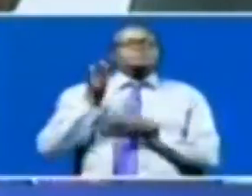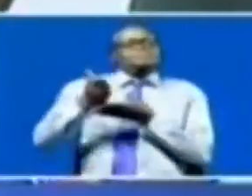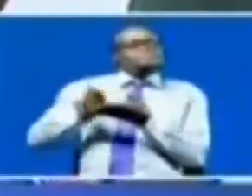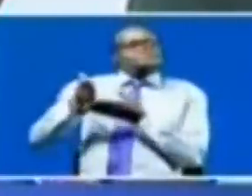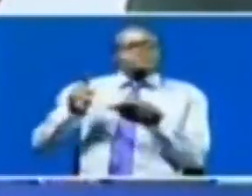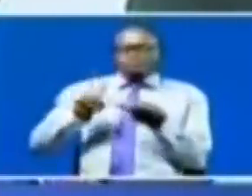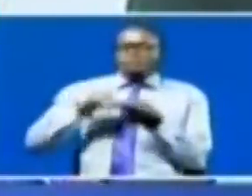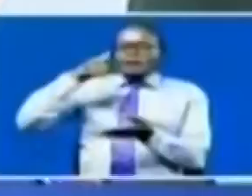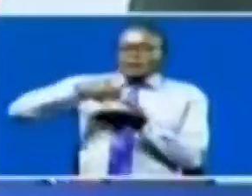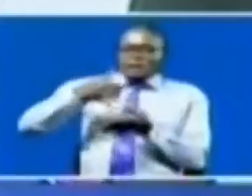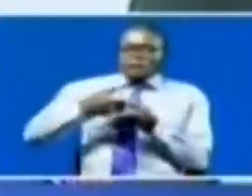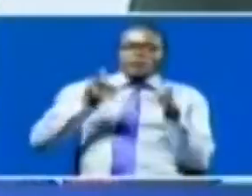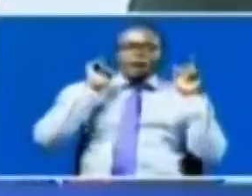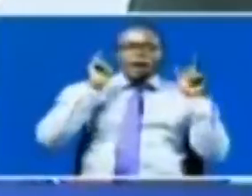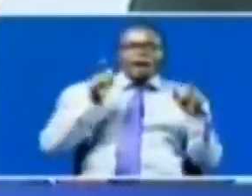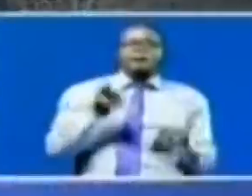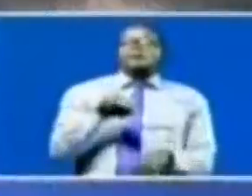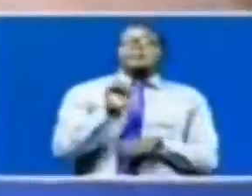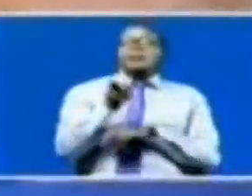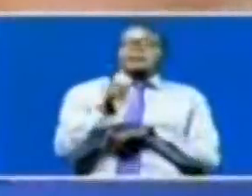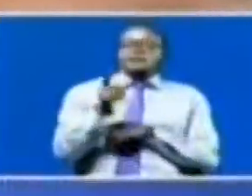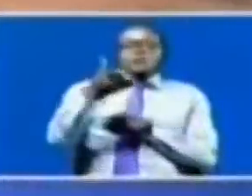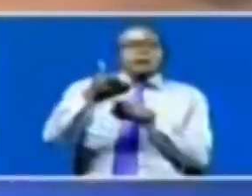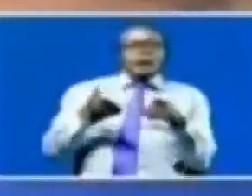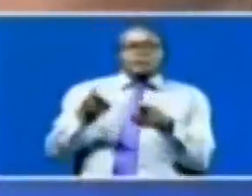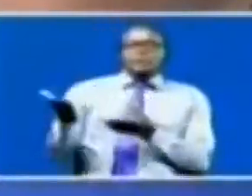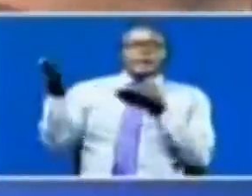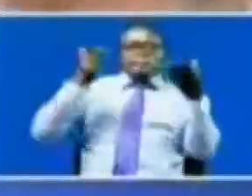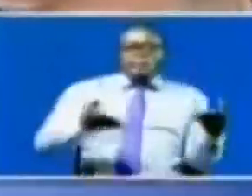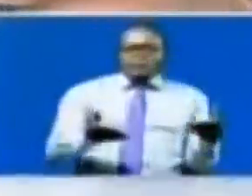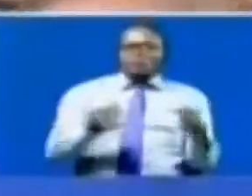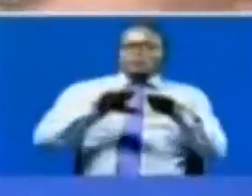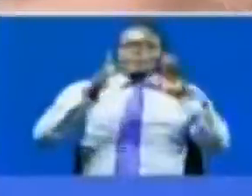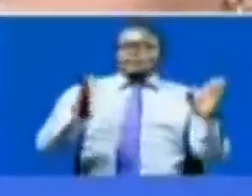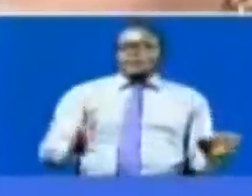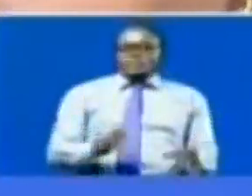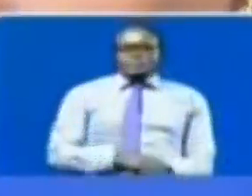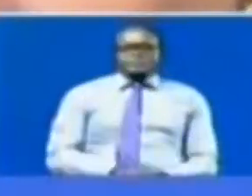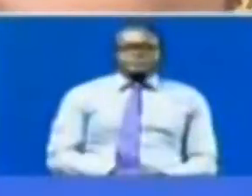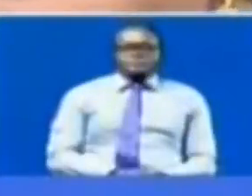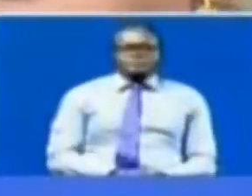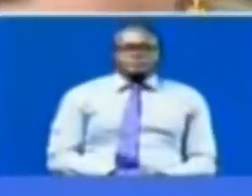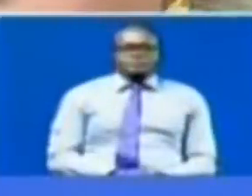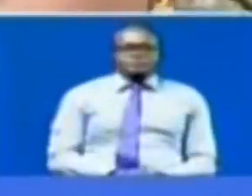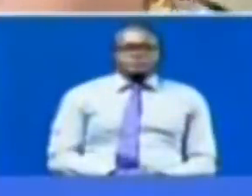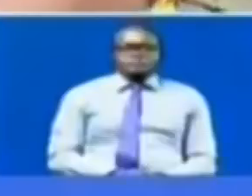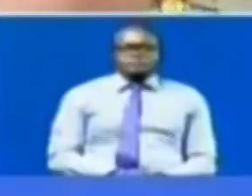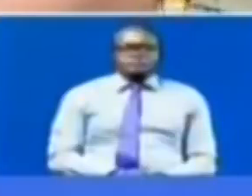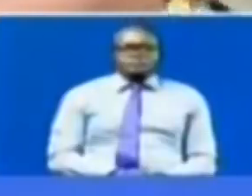amekatwa, amekelewa nchi ya mesa. Ndusia ikuwe ugambi na mtu yote kutoka nizaliwa na mama